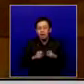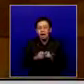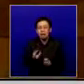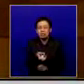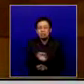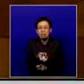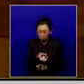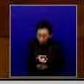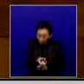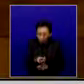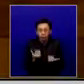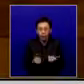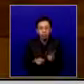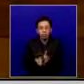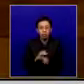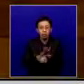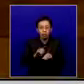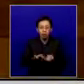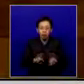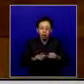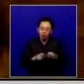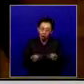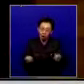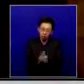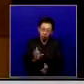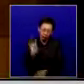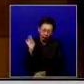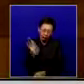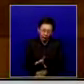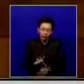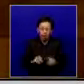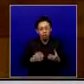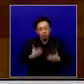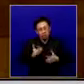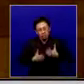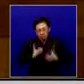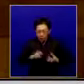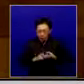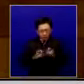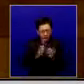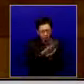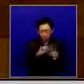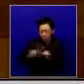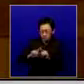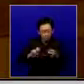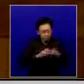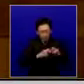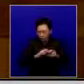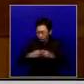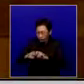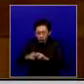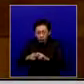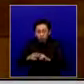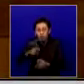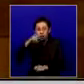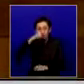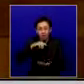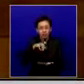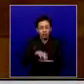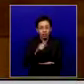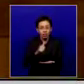ตุการณ์อย่างนี้ไม่มีประเทศไหนไม่เดือดร้อนแต่ประเทศไทยโชคดีอย่